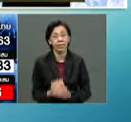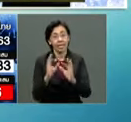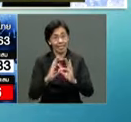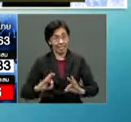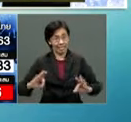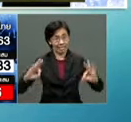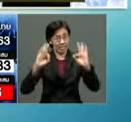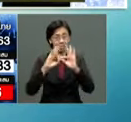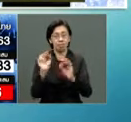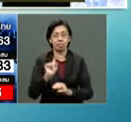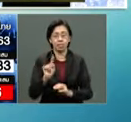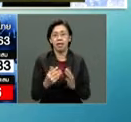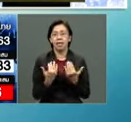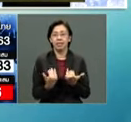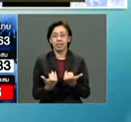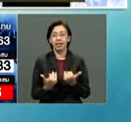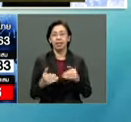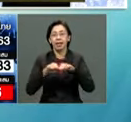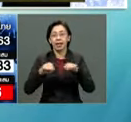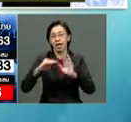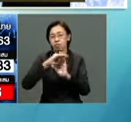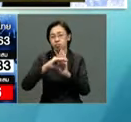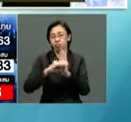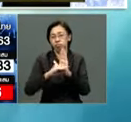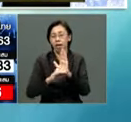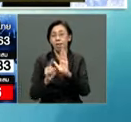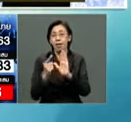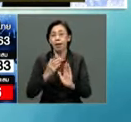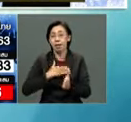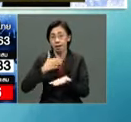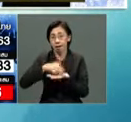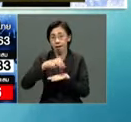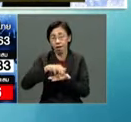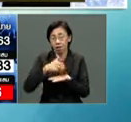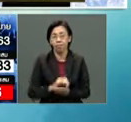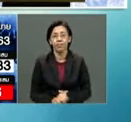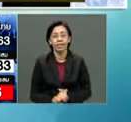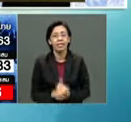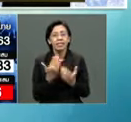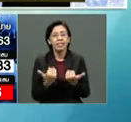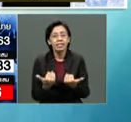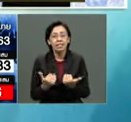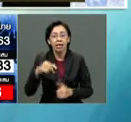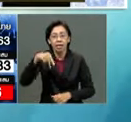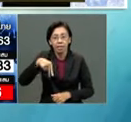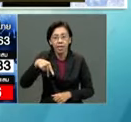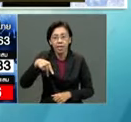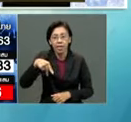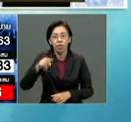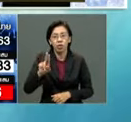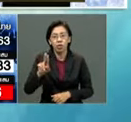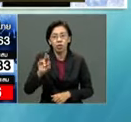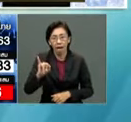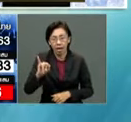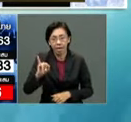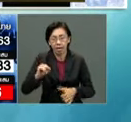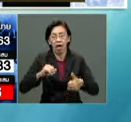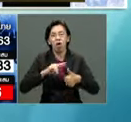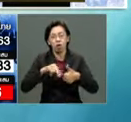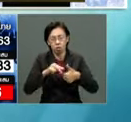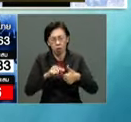นะครับว่าตอนนี้ตั้งแต่เราปรับจำได้ไหมครับที่ผมนำเรียนว่าเราปรับเรื่องของ PUI ลงให้คนที่มีอาการ